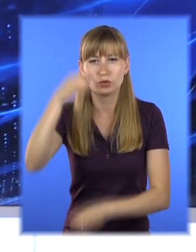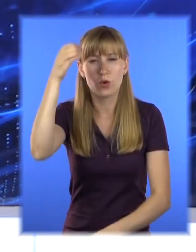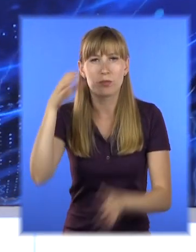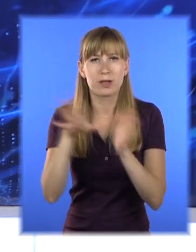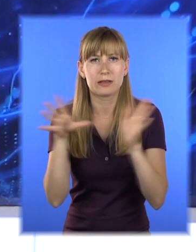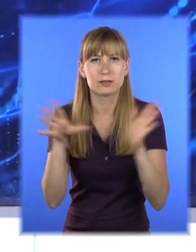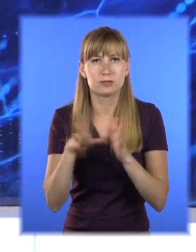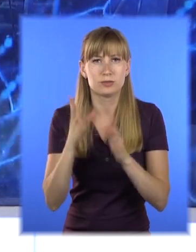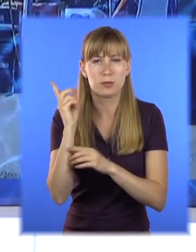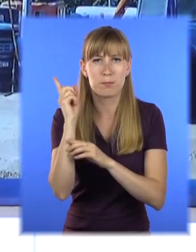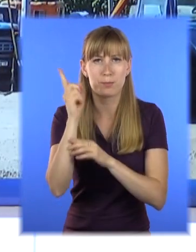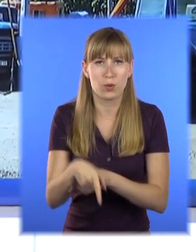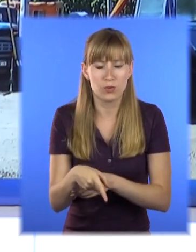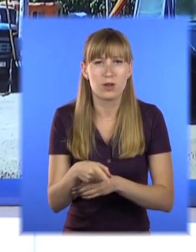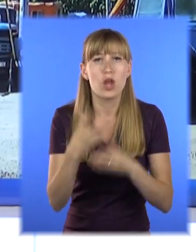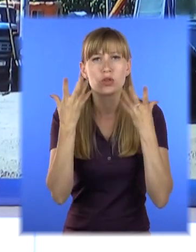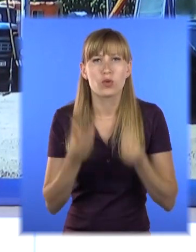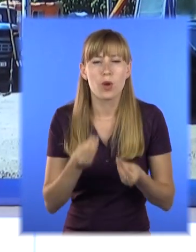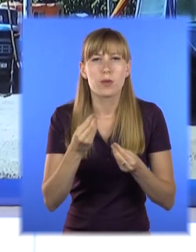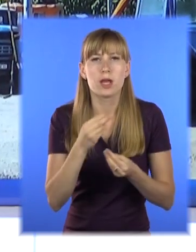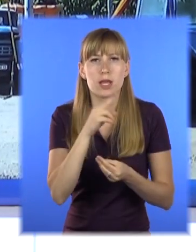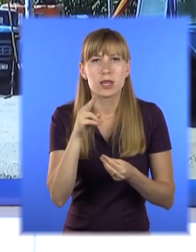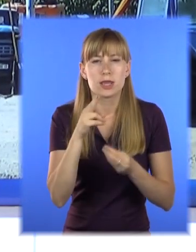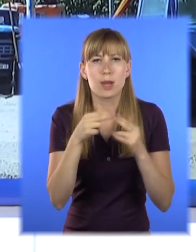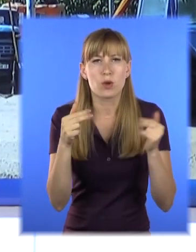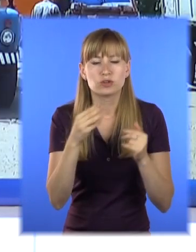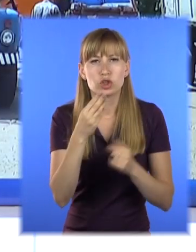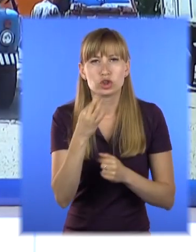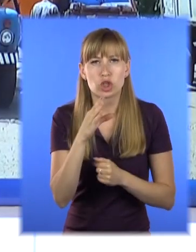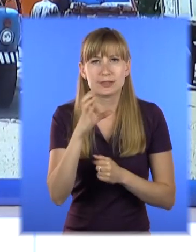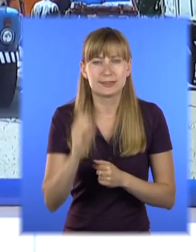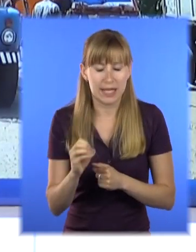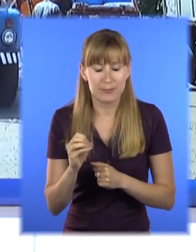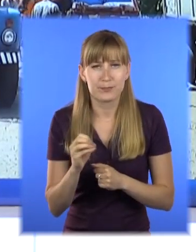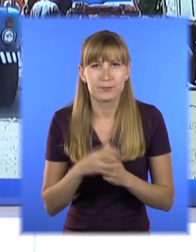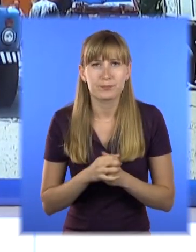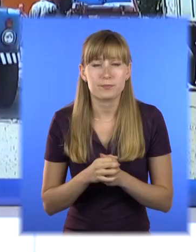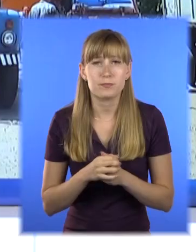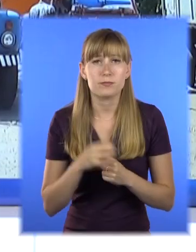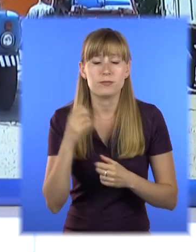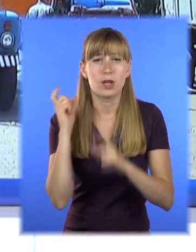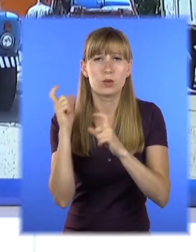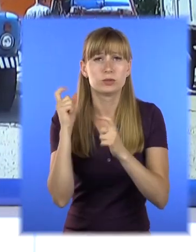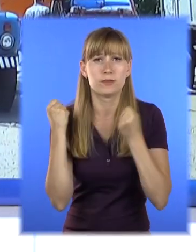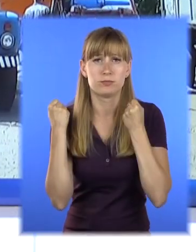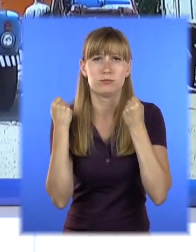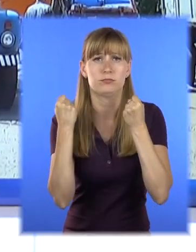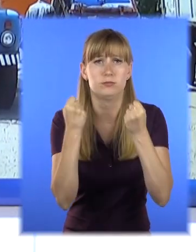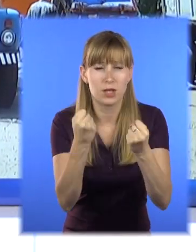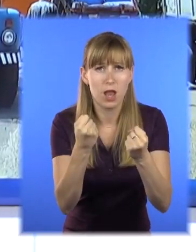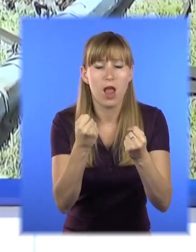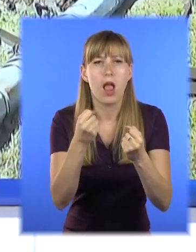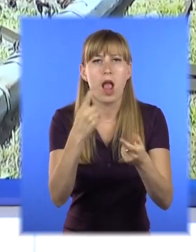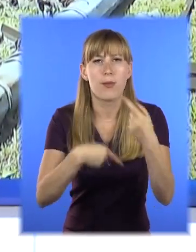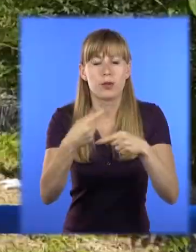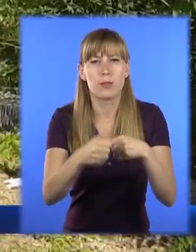Зруйнували стовп електроопори. Це сталося вдень на Дніпровському шосе. Вантажний автомобіль рухався у напрямку виїзду з міста.